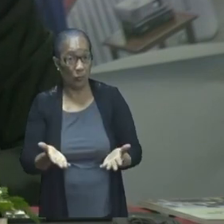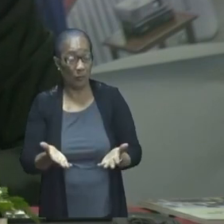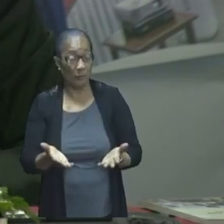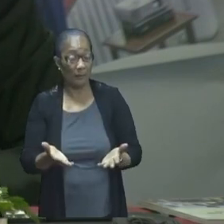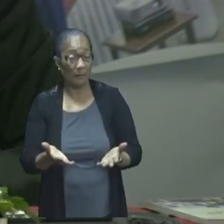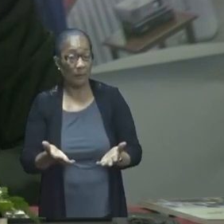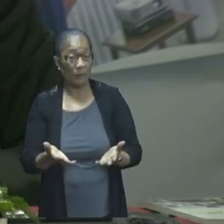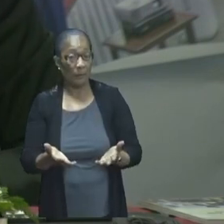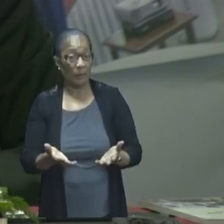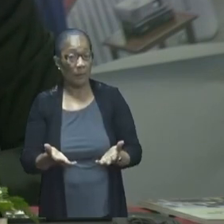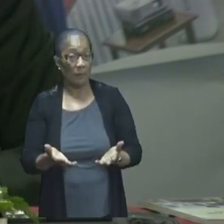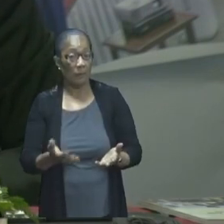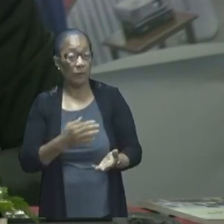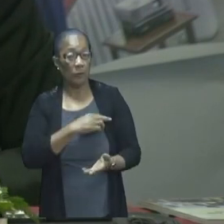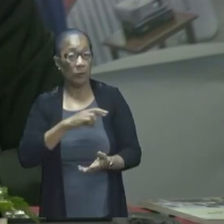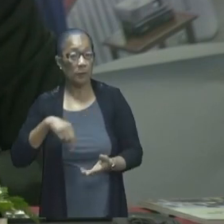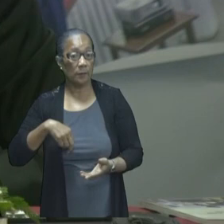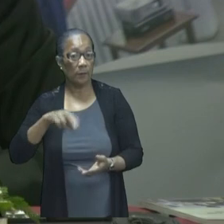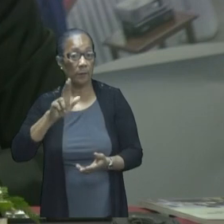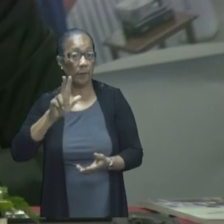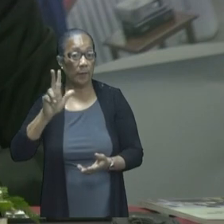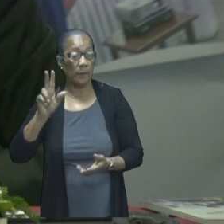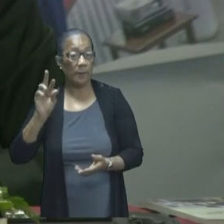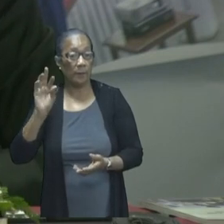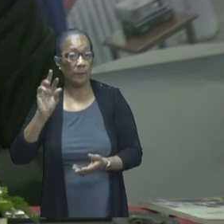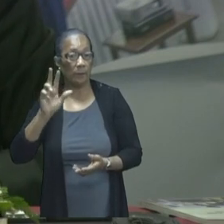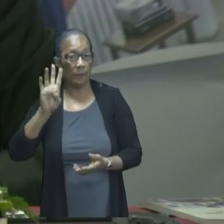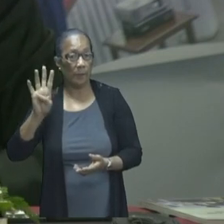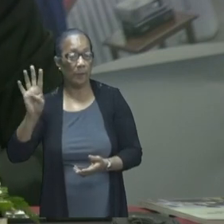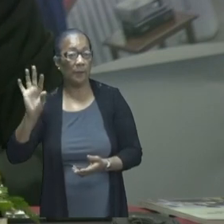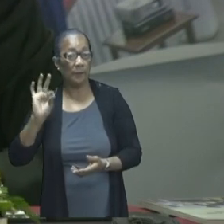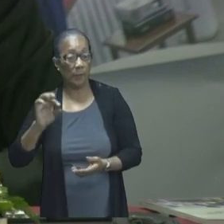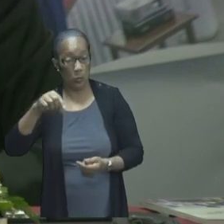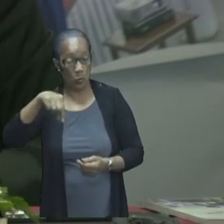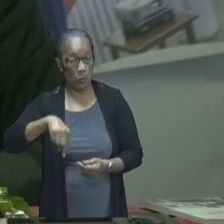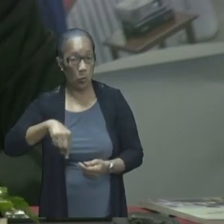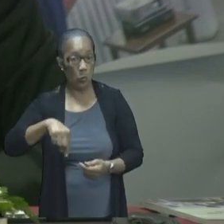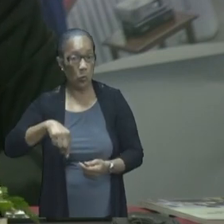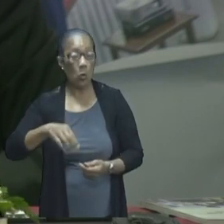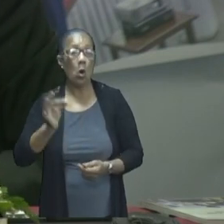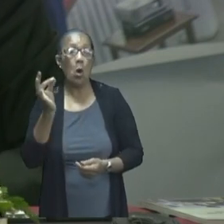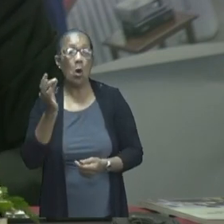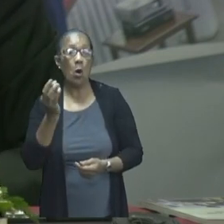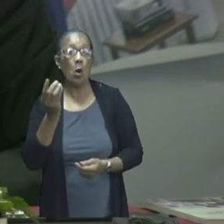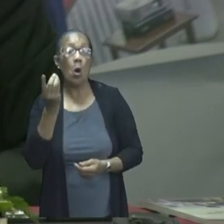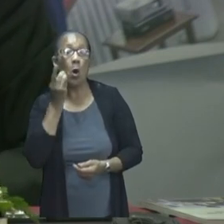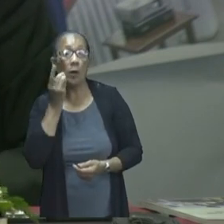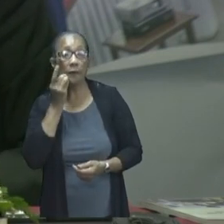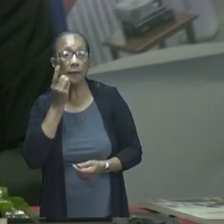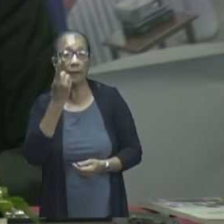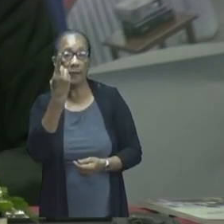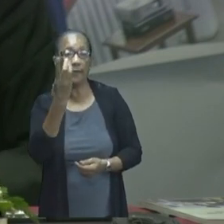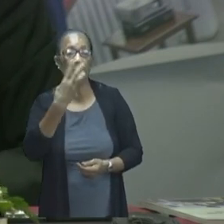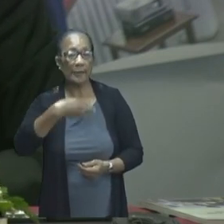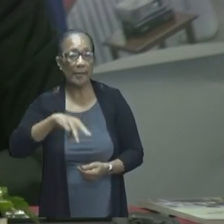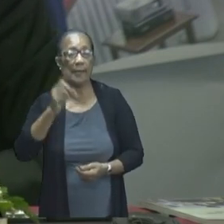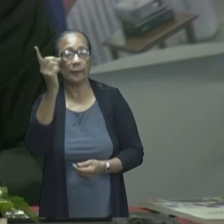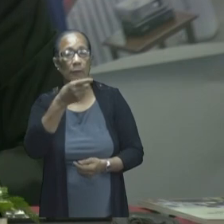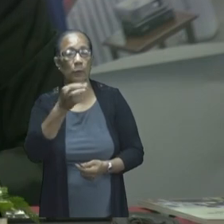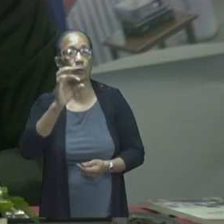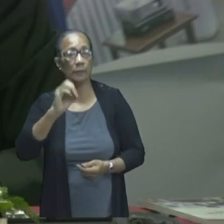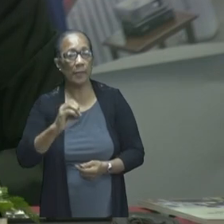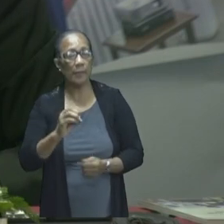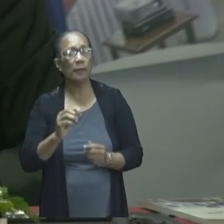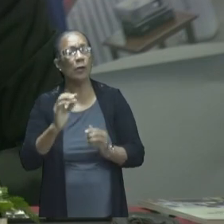van onze bbb en thans is het nu van de 31 procent i ziet hier ook kleine